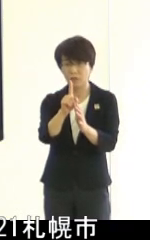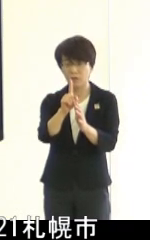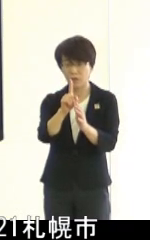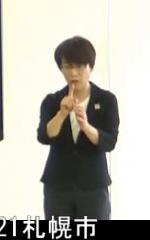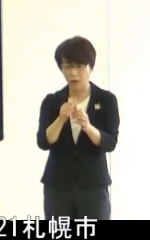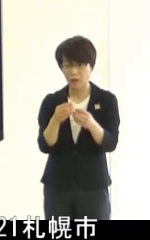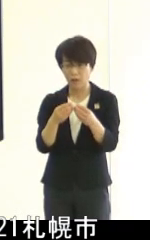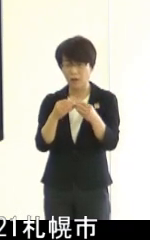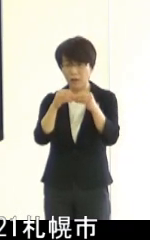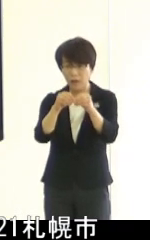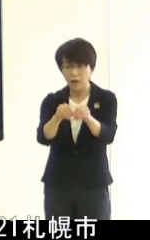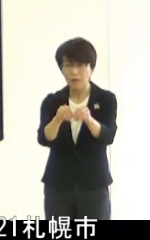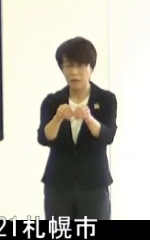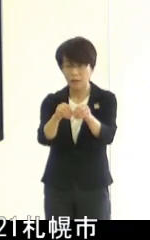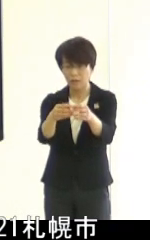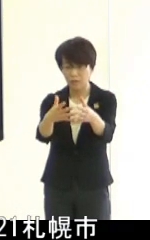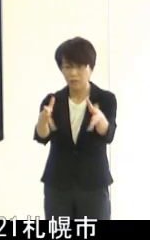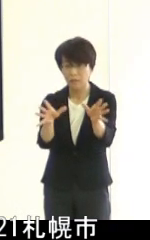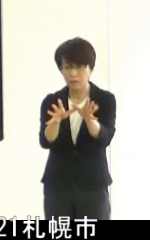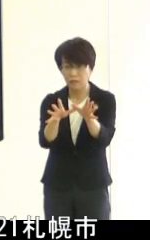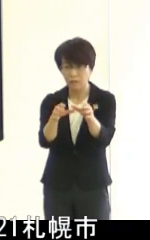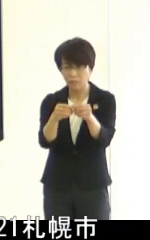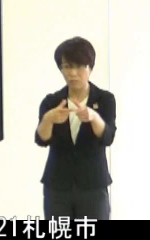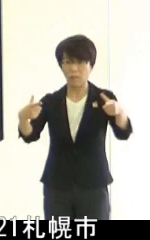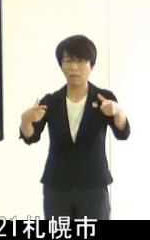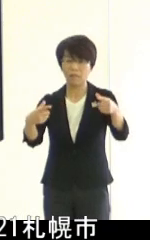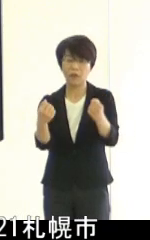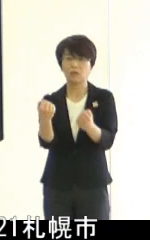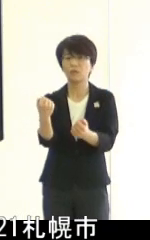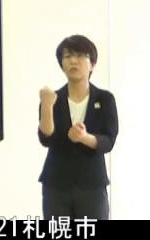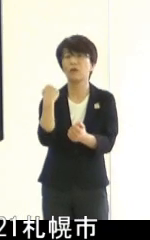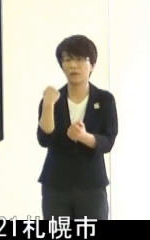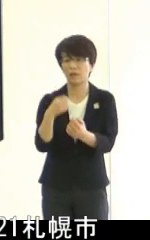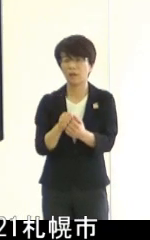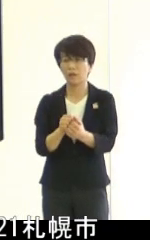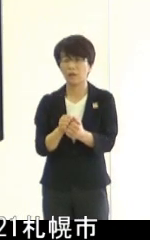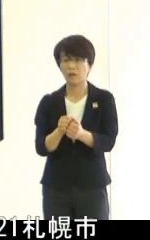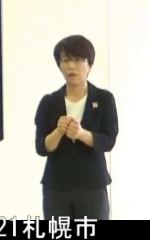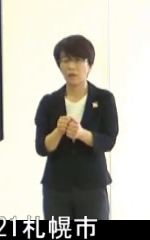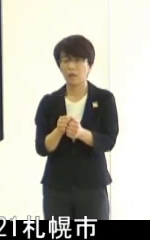感染力が強いということそして他の